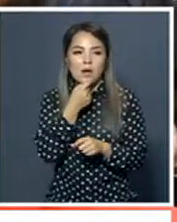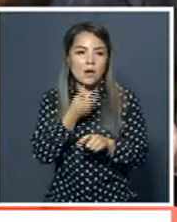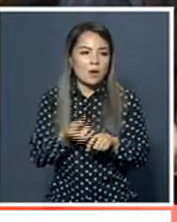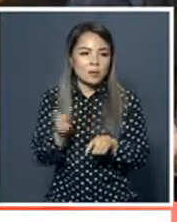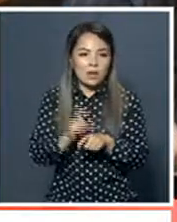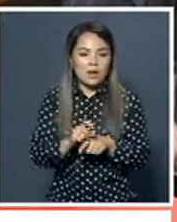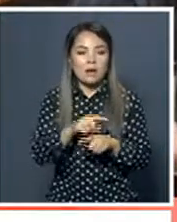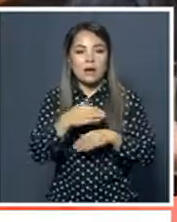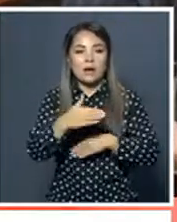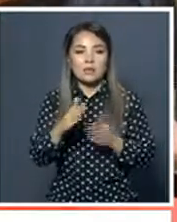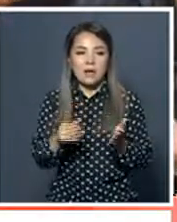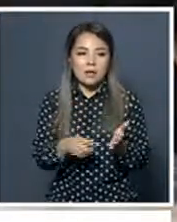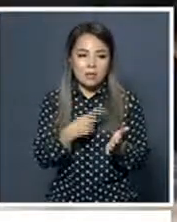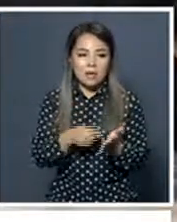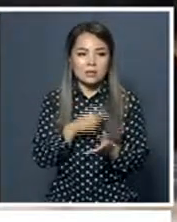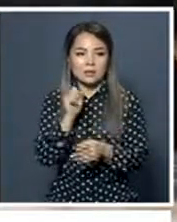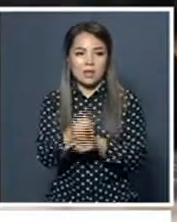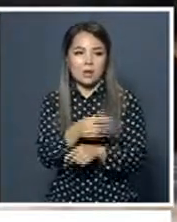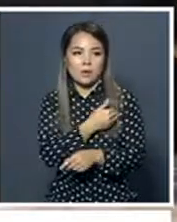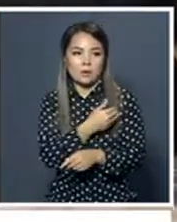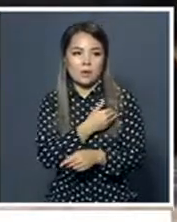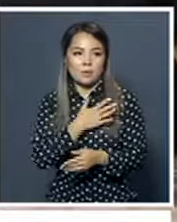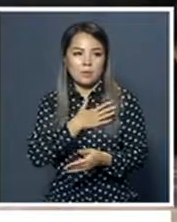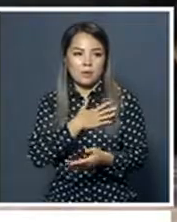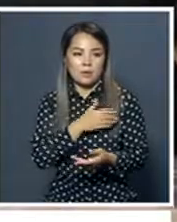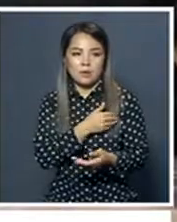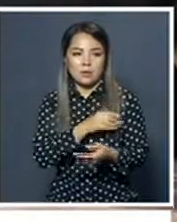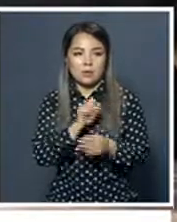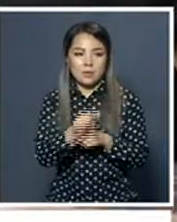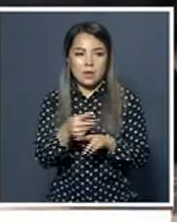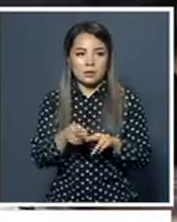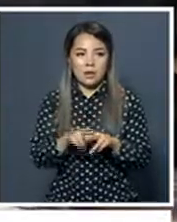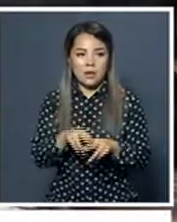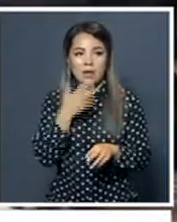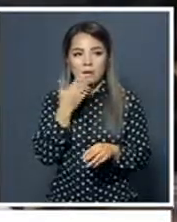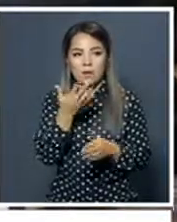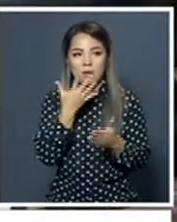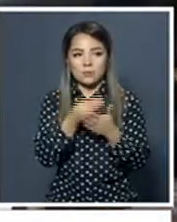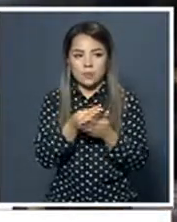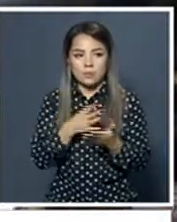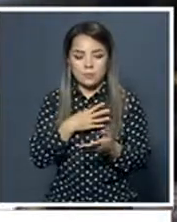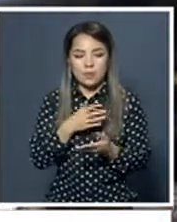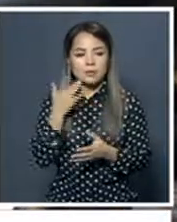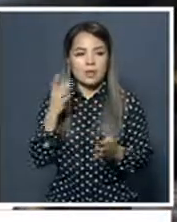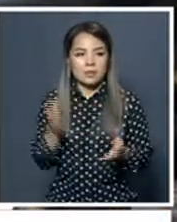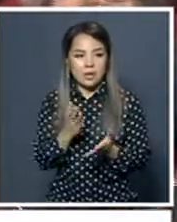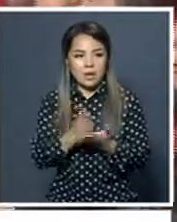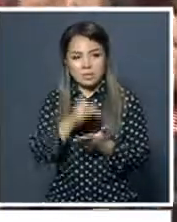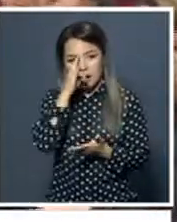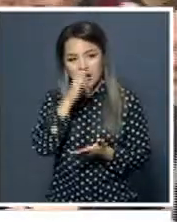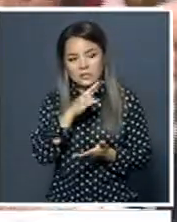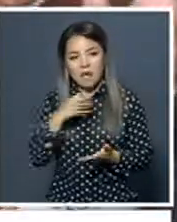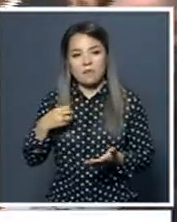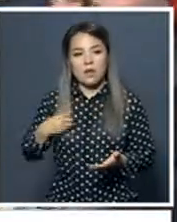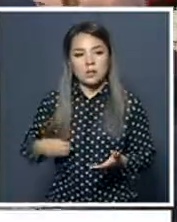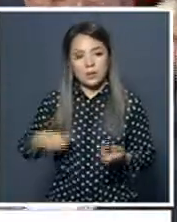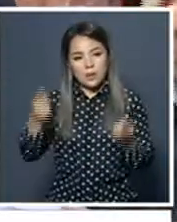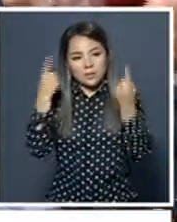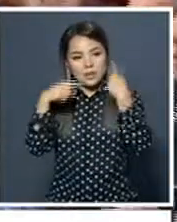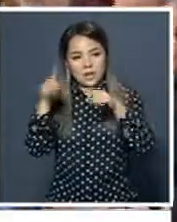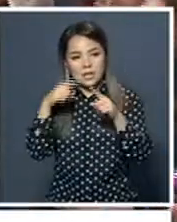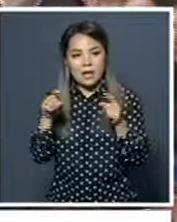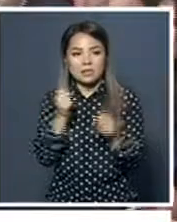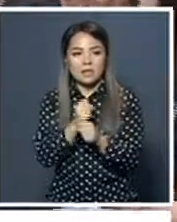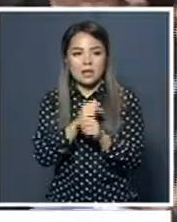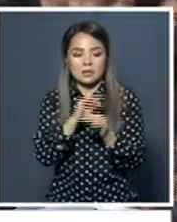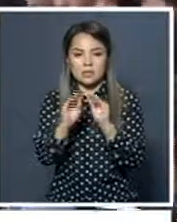Каталогын көріп, тапсырыс беруге дайынмын. Ұлттық құндылықты сақтай отырып, жаһандану көшіне ілескен қазақ сәнгерлері мен француз дизайнерлері